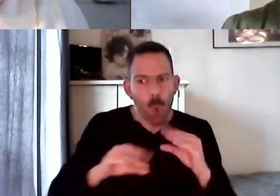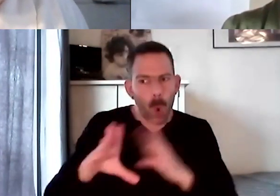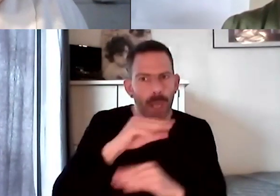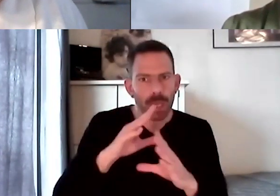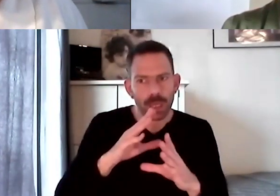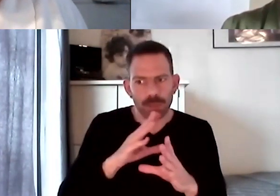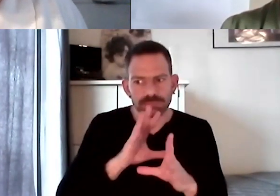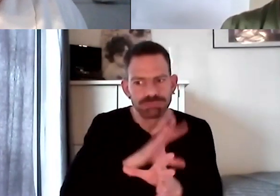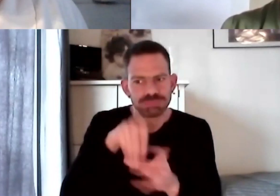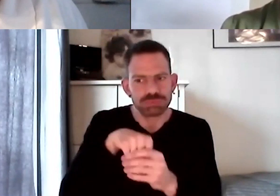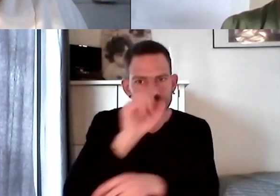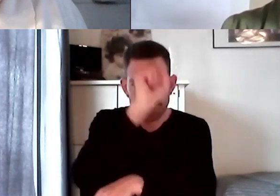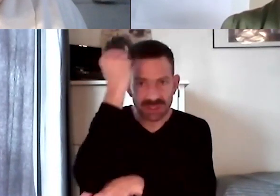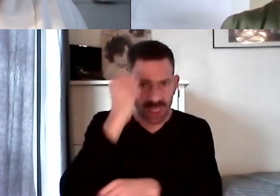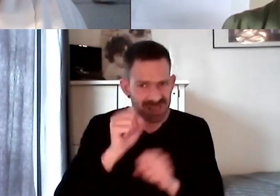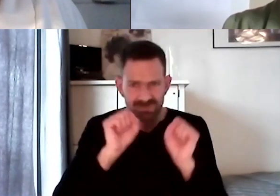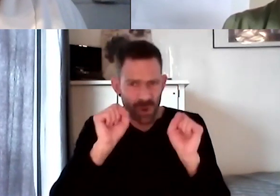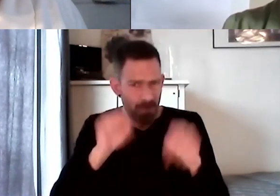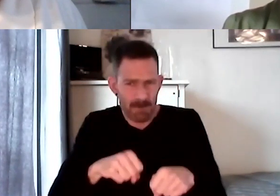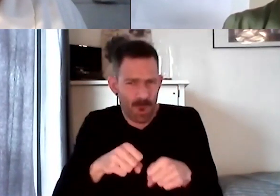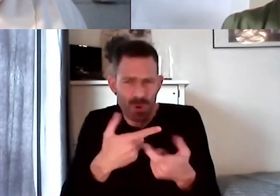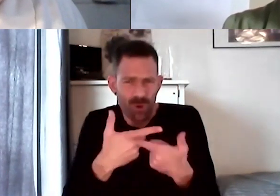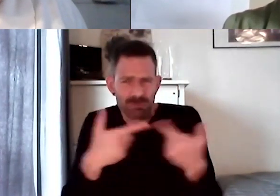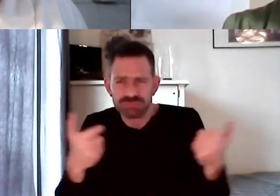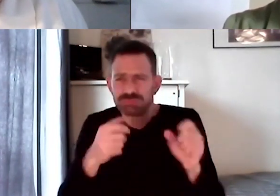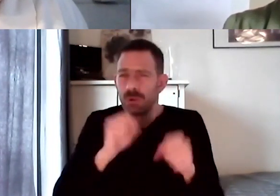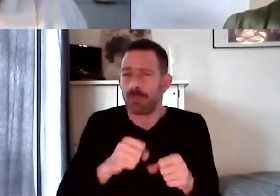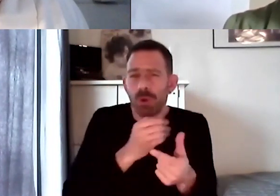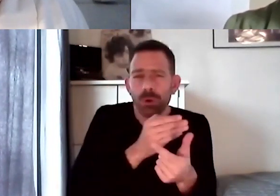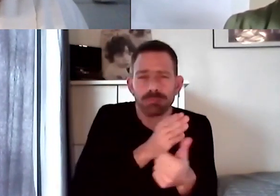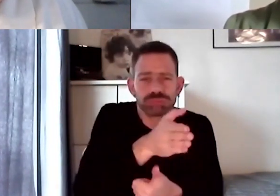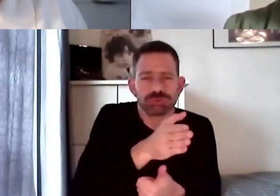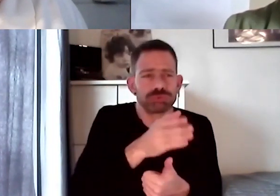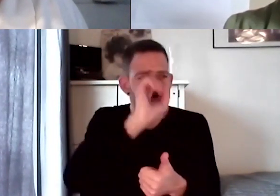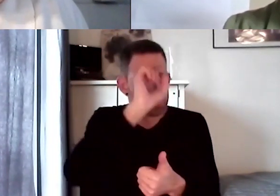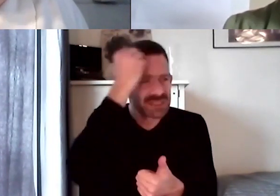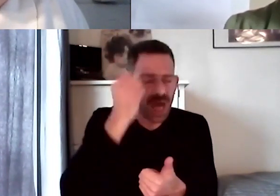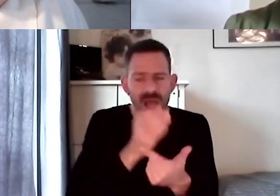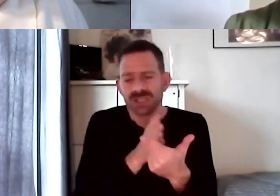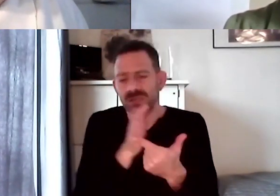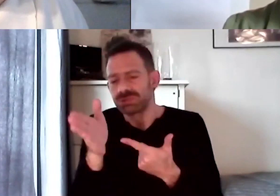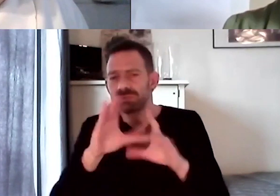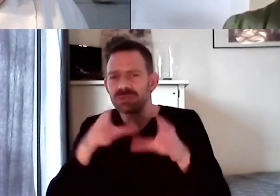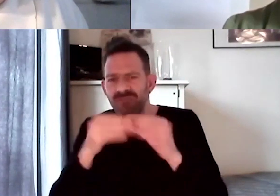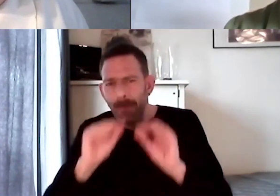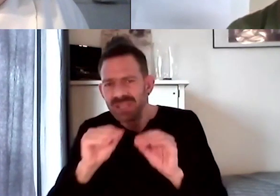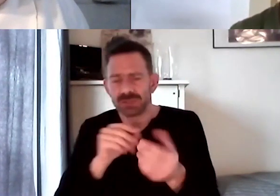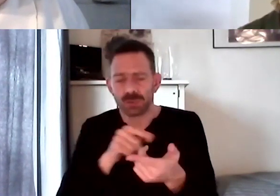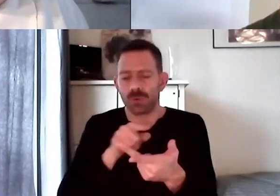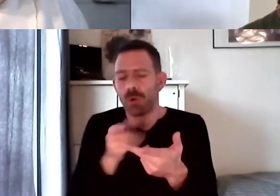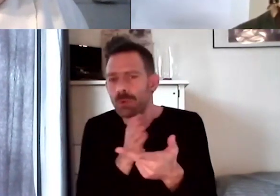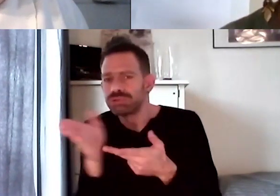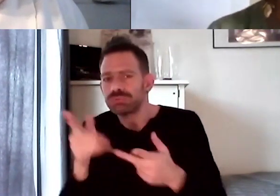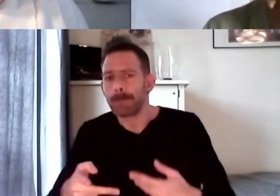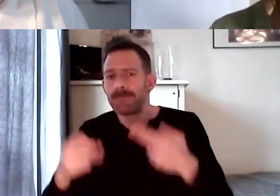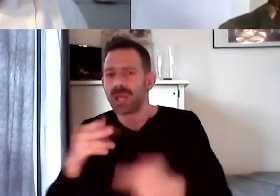types d'accompagnement peuvent être divers et variés, formation, stage, période d'essai, etc., hein. Tout à fait. Alors, on me